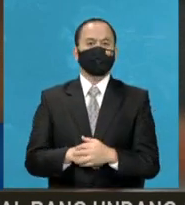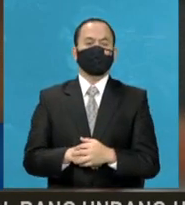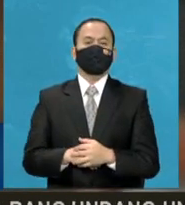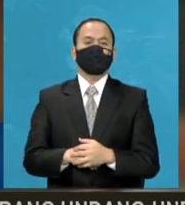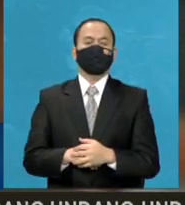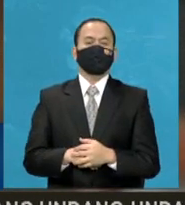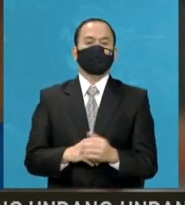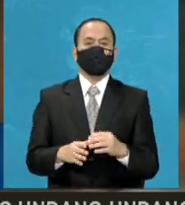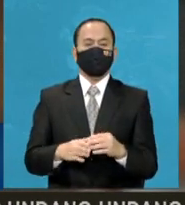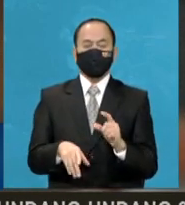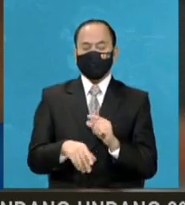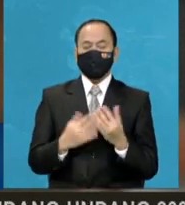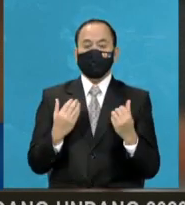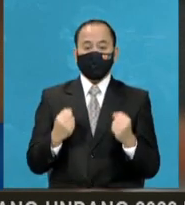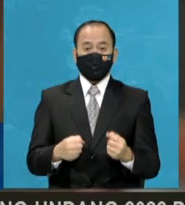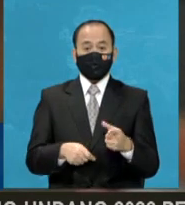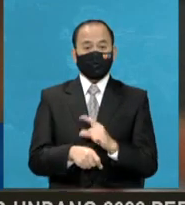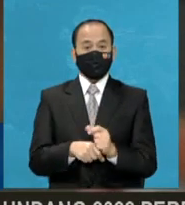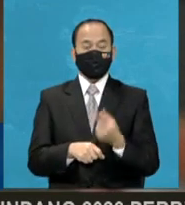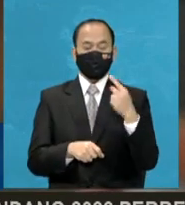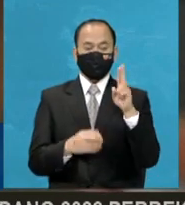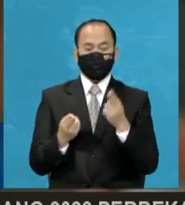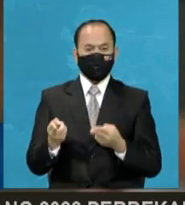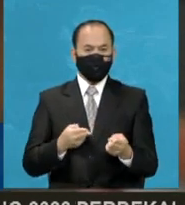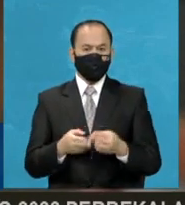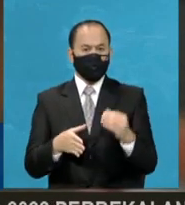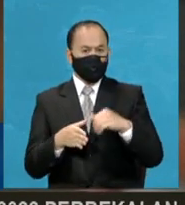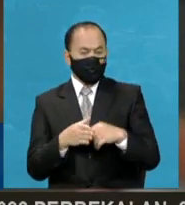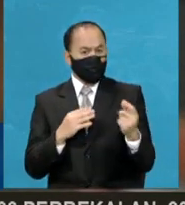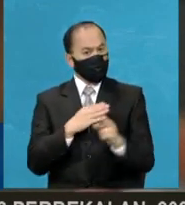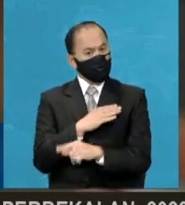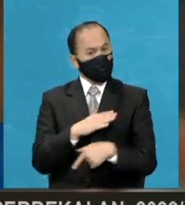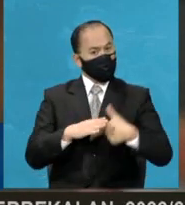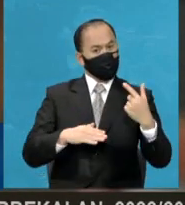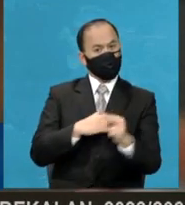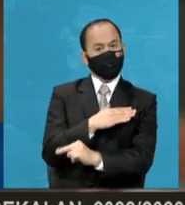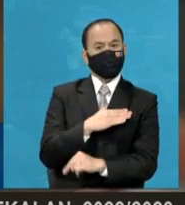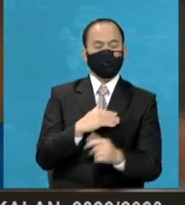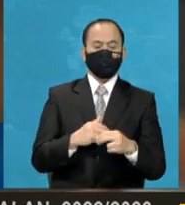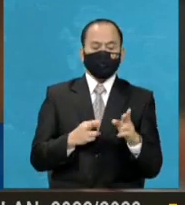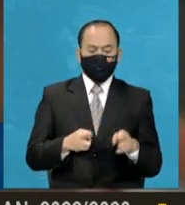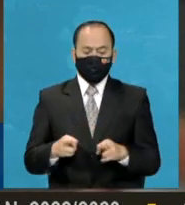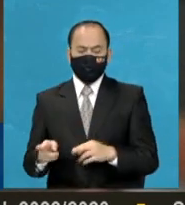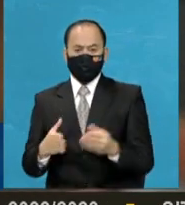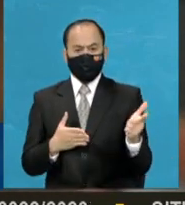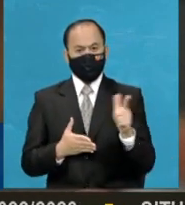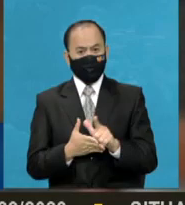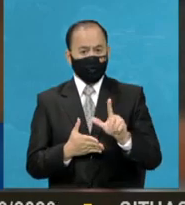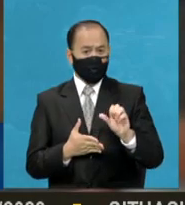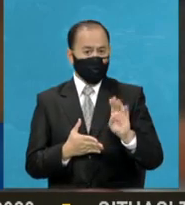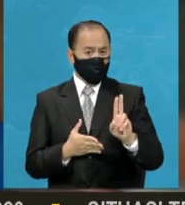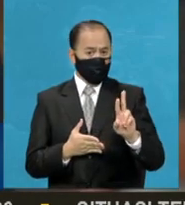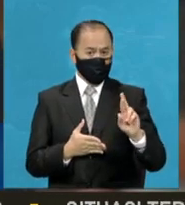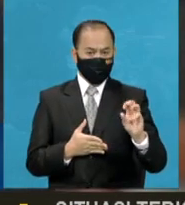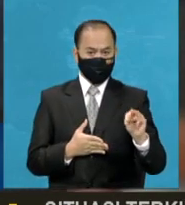boleh digunakan oleh pengusaha-pengusaha dalam dan luar negeri sebagai rujukan dan pedoman dalam merancang setuju pelaburan masa hadapan